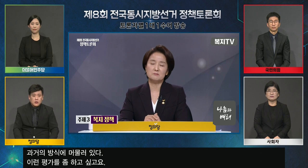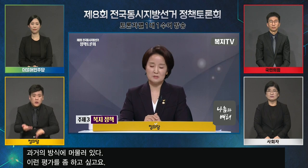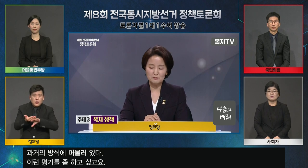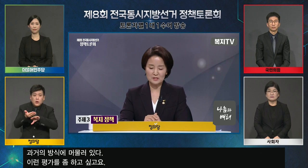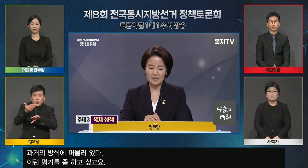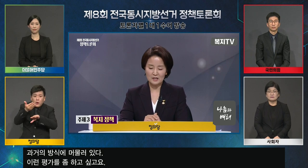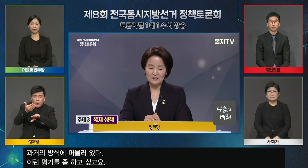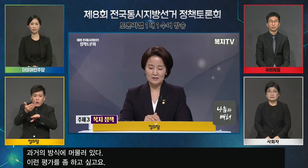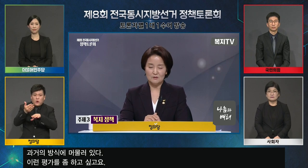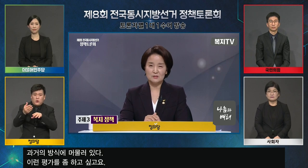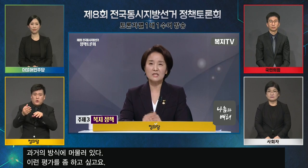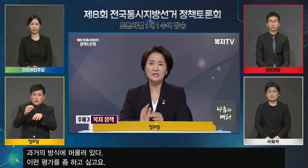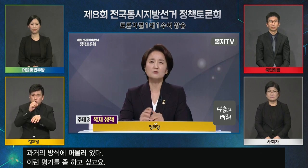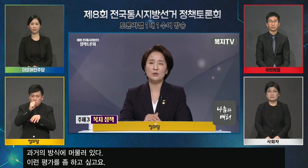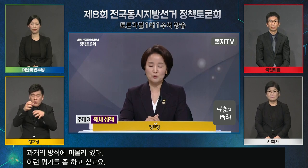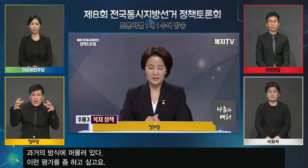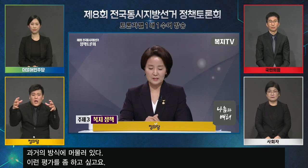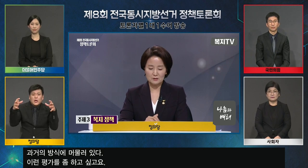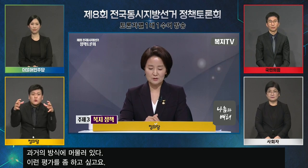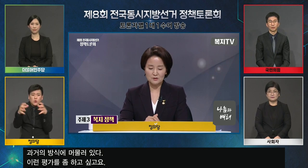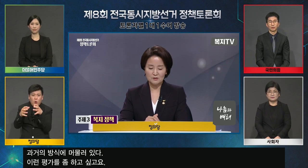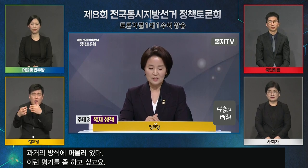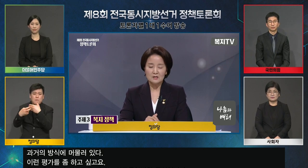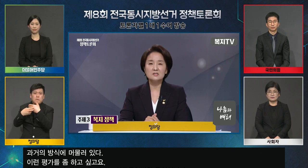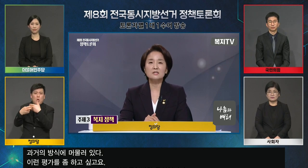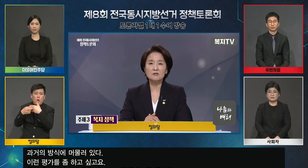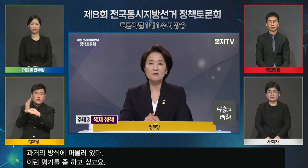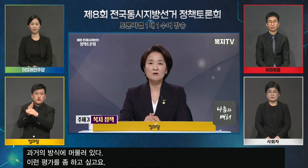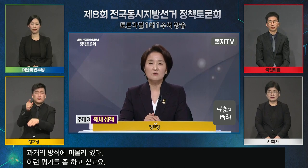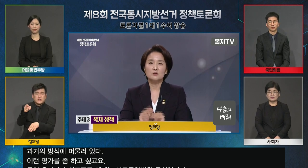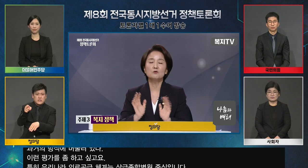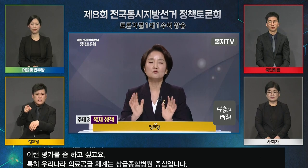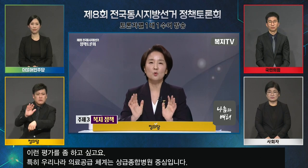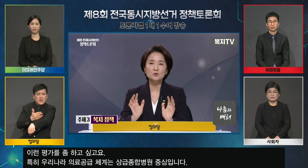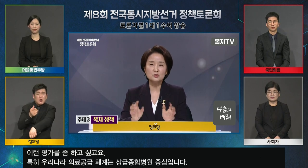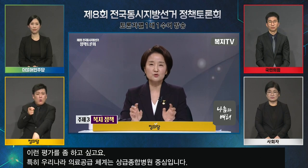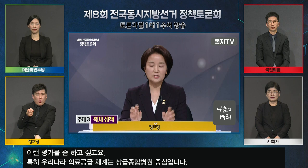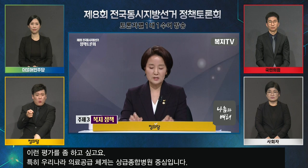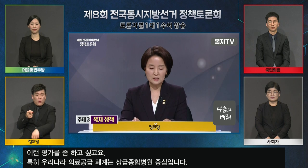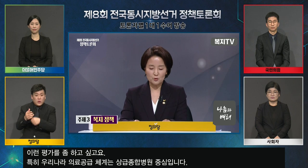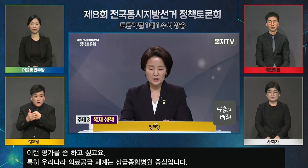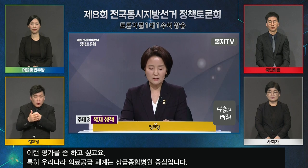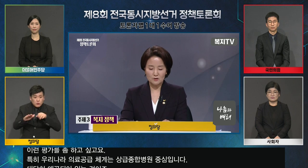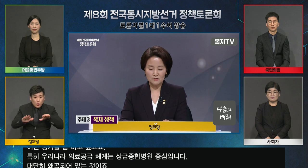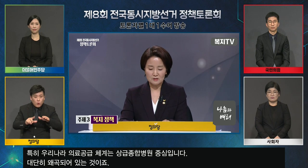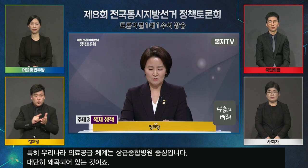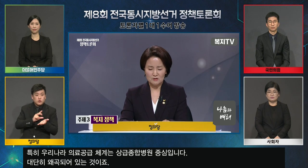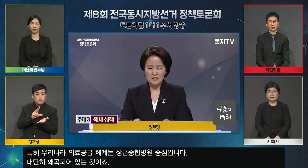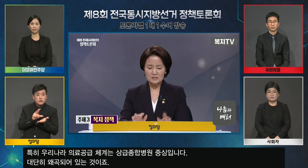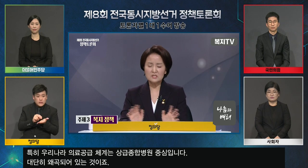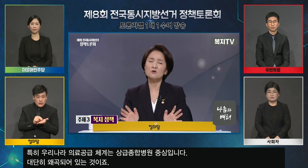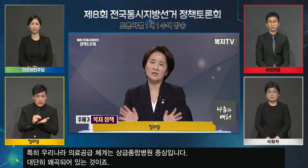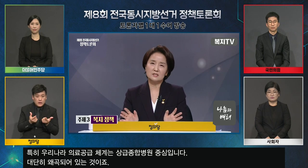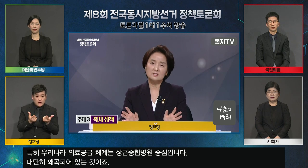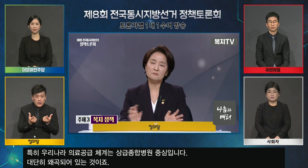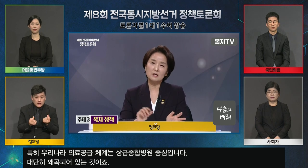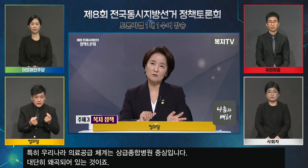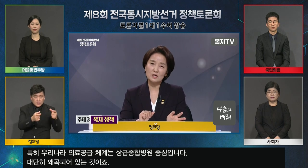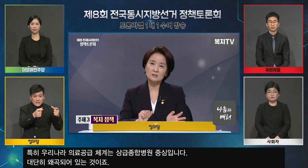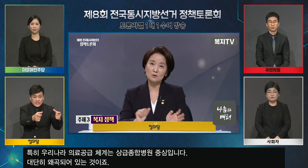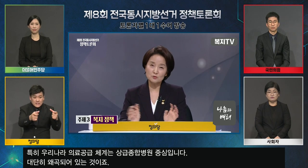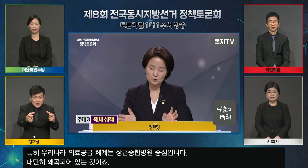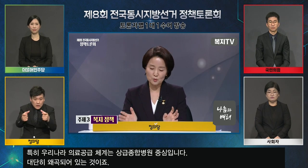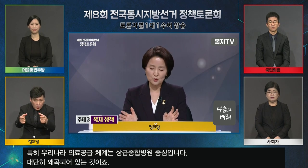중심입니다. 대단히 왜곡돼 있는 거죠. 그래서 결국 오늘 주제이기도 했던 지역과